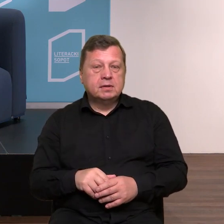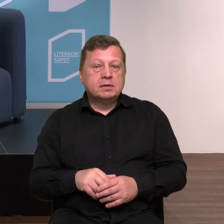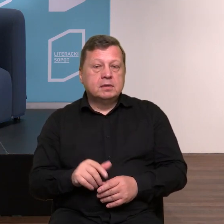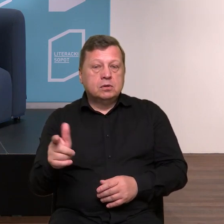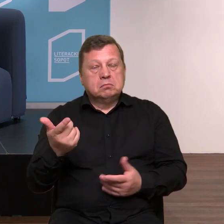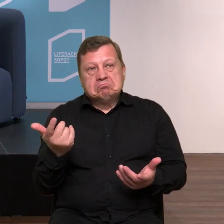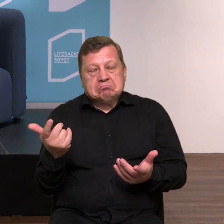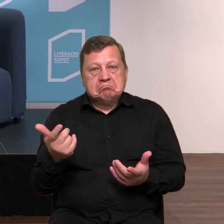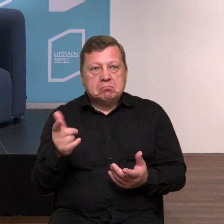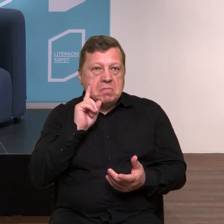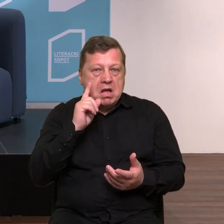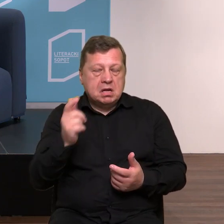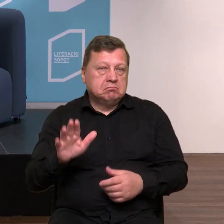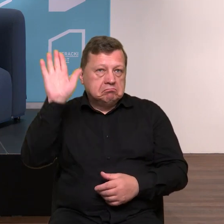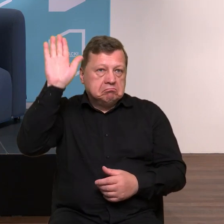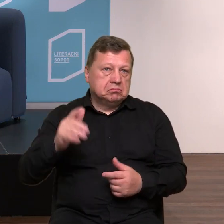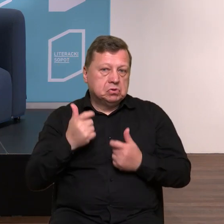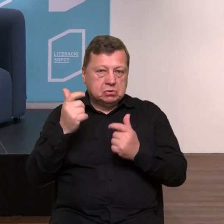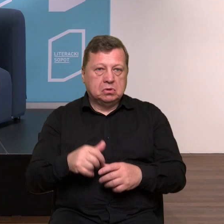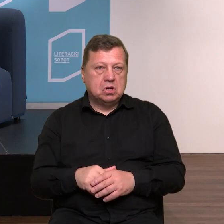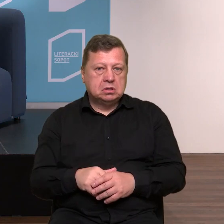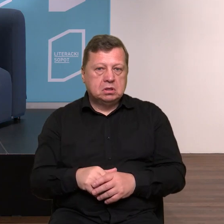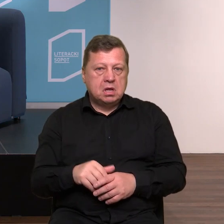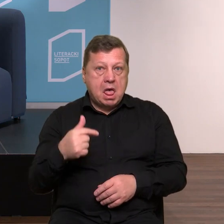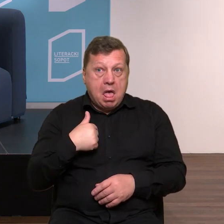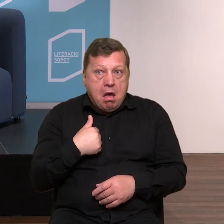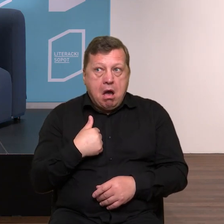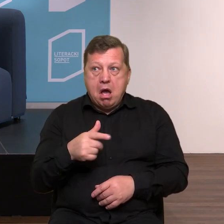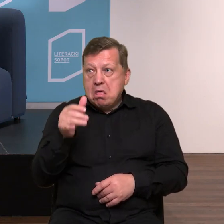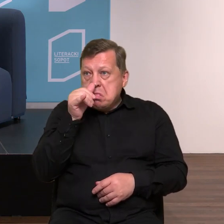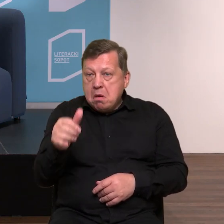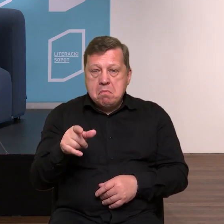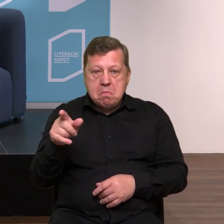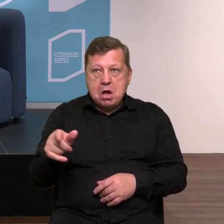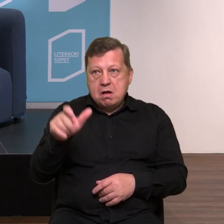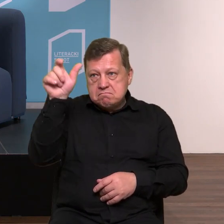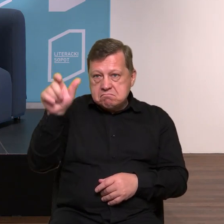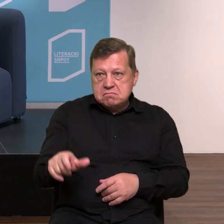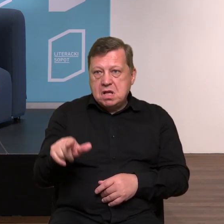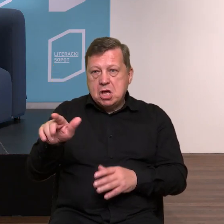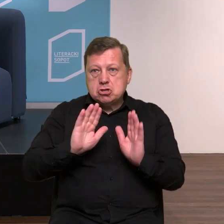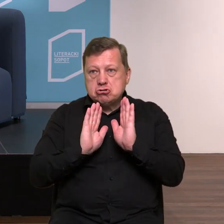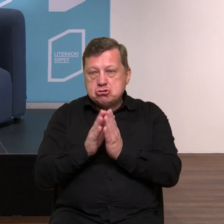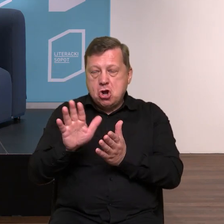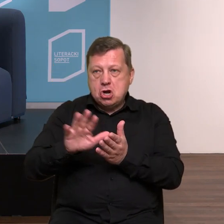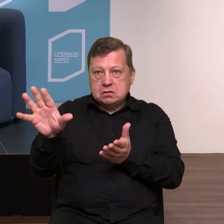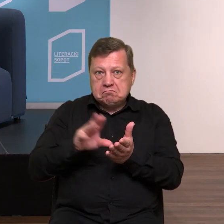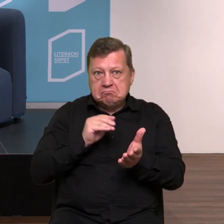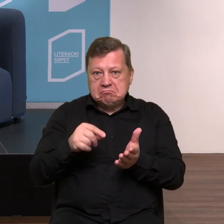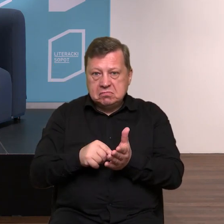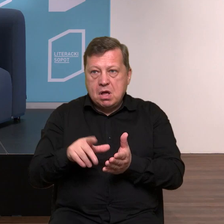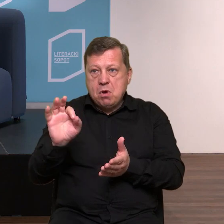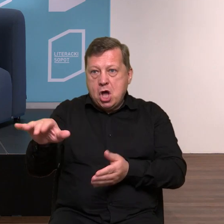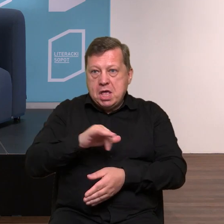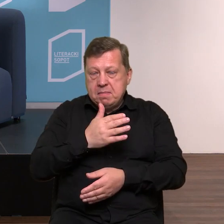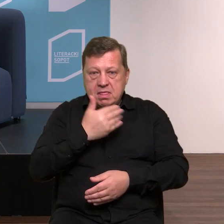się mężczyzna i mówi, ja nie mogę się zidentyfikować z figurą w książce, ponieważ ona nie ma